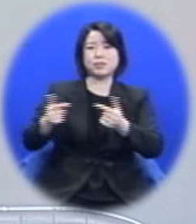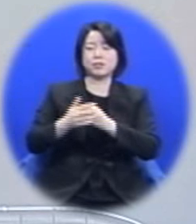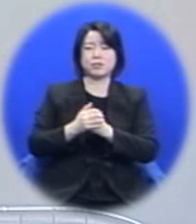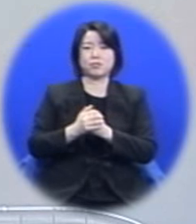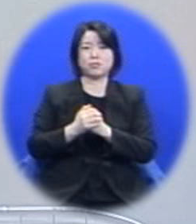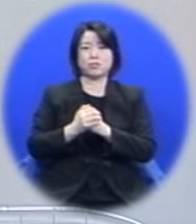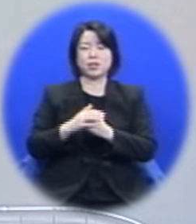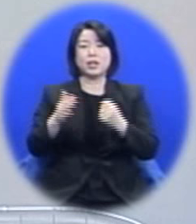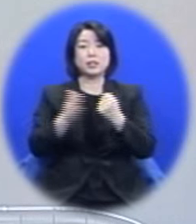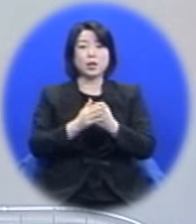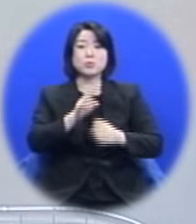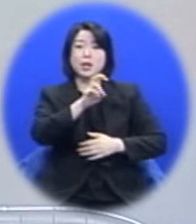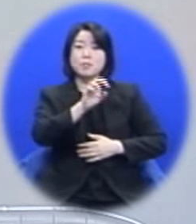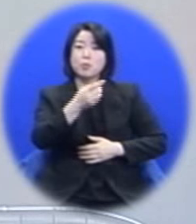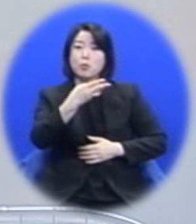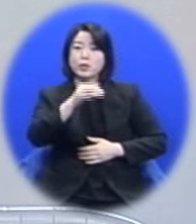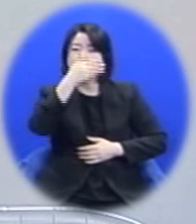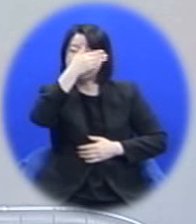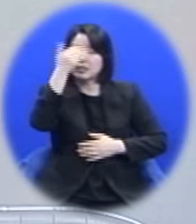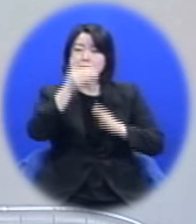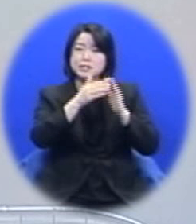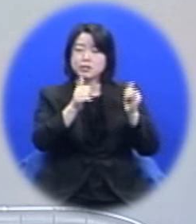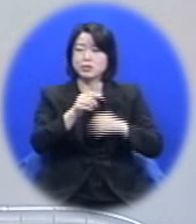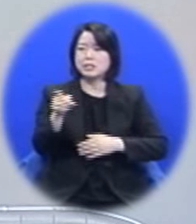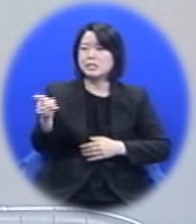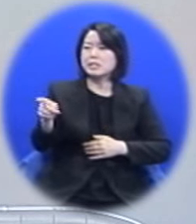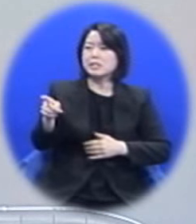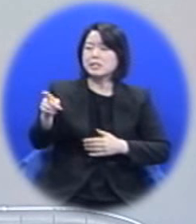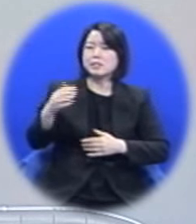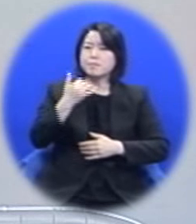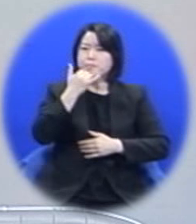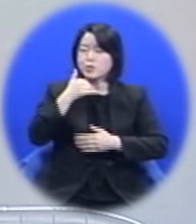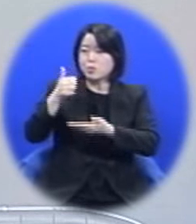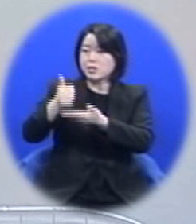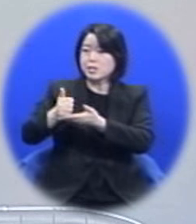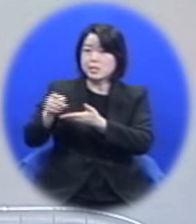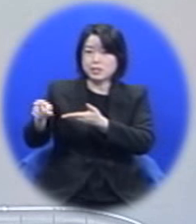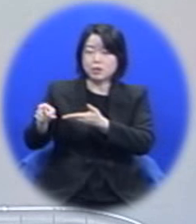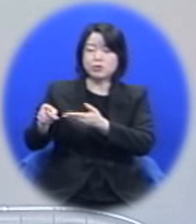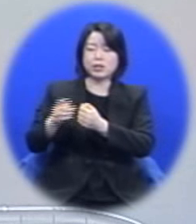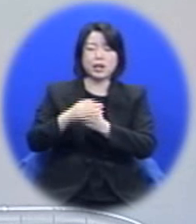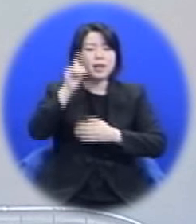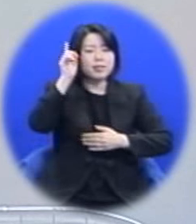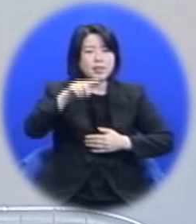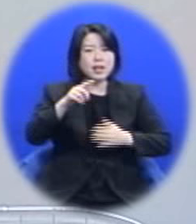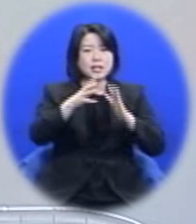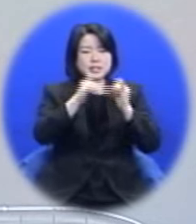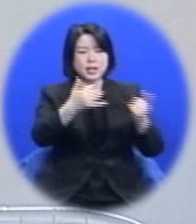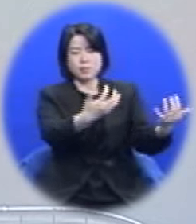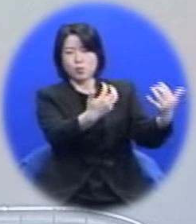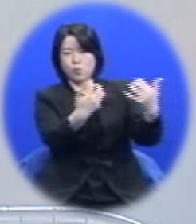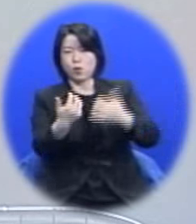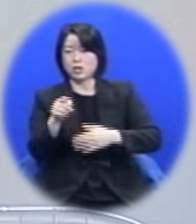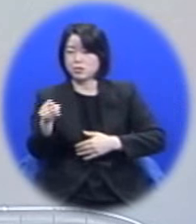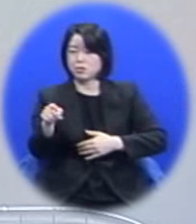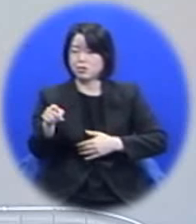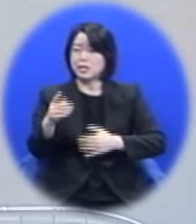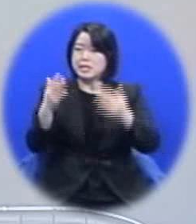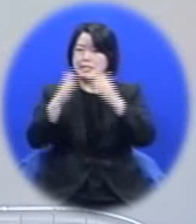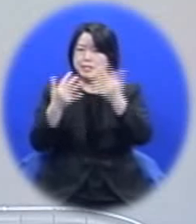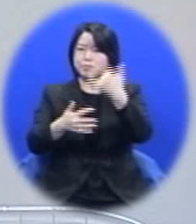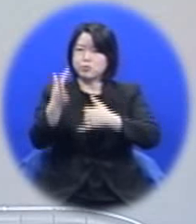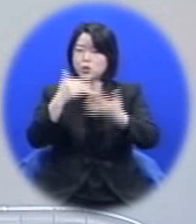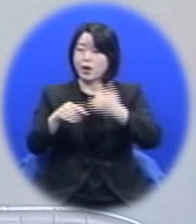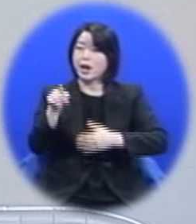그래서 이 몰이가 그 엥겔 장군에게, 내일 사람들이 몰려와서 집을 불태워 당신과